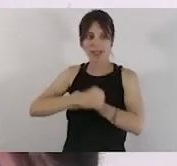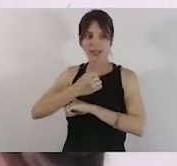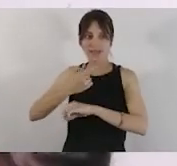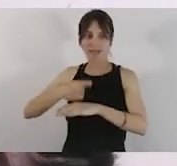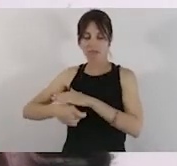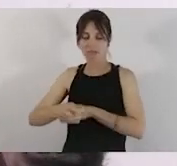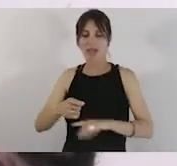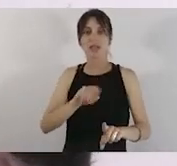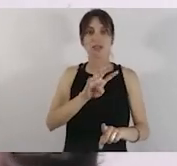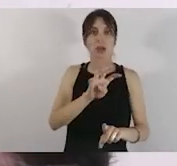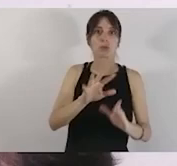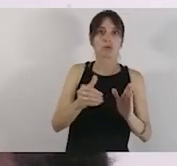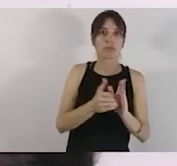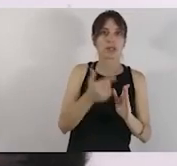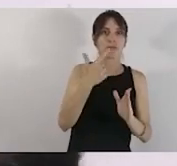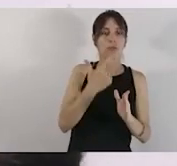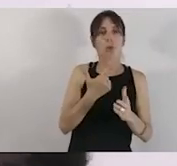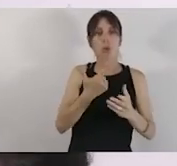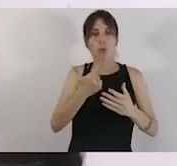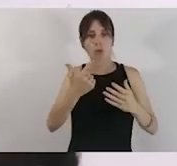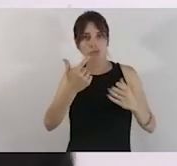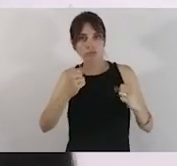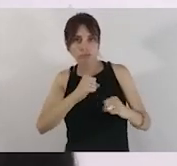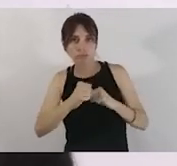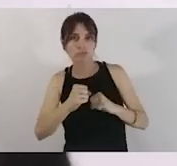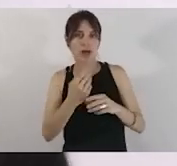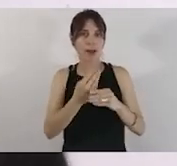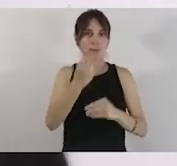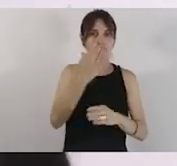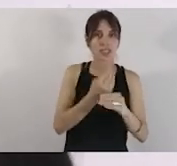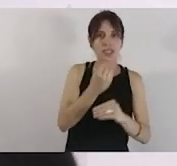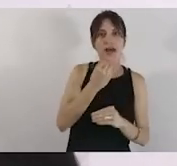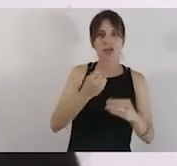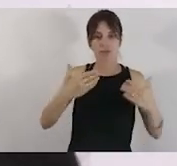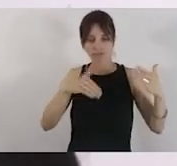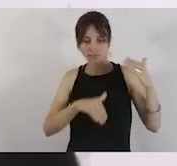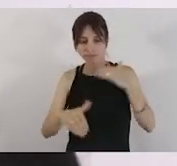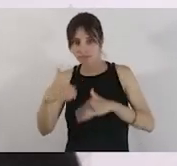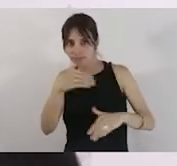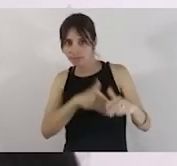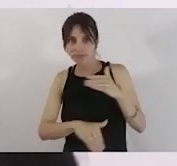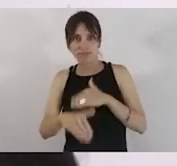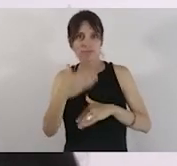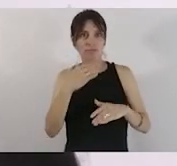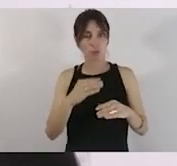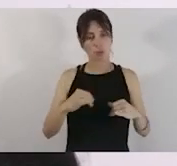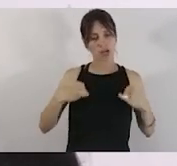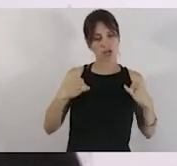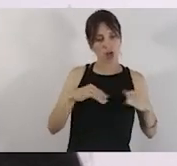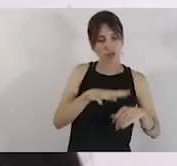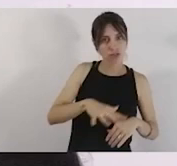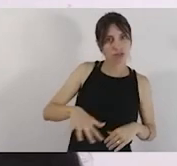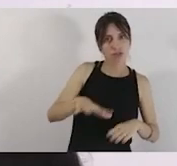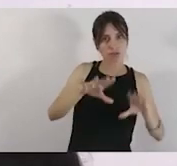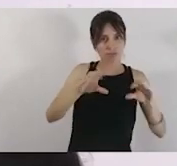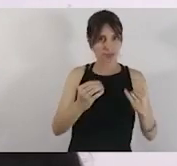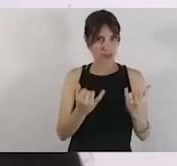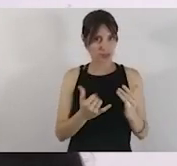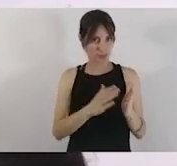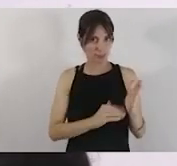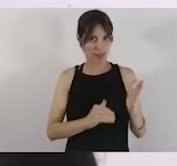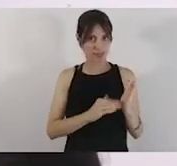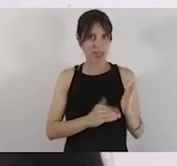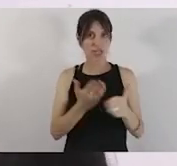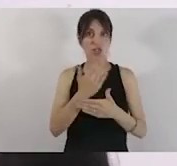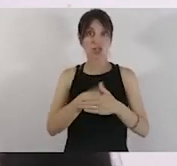pour l'apprentissage et le développement du sport aquatique dans les bassins phocéens pour les jeunes Marseillais et Marseillaises par les cercles de